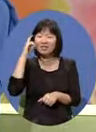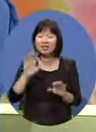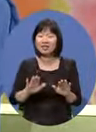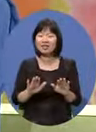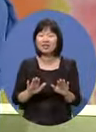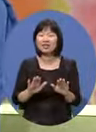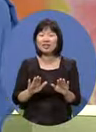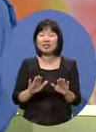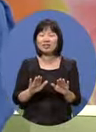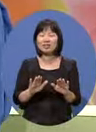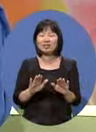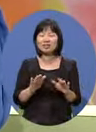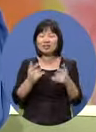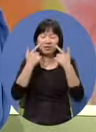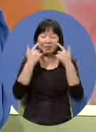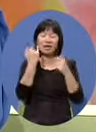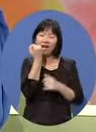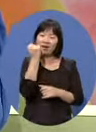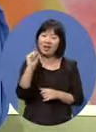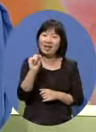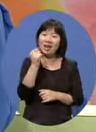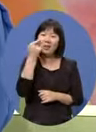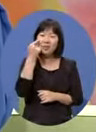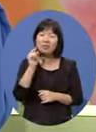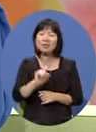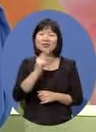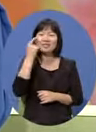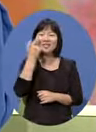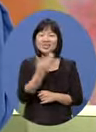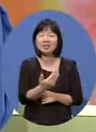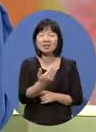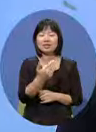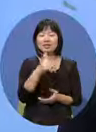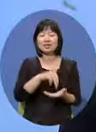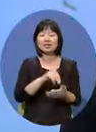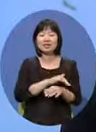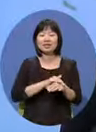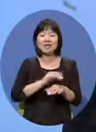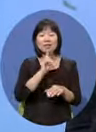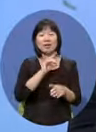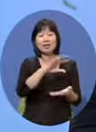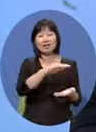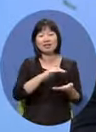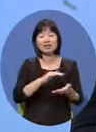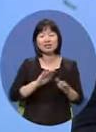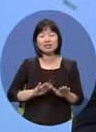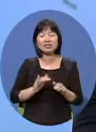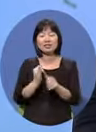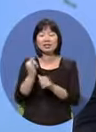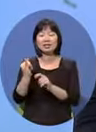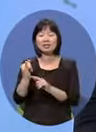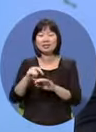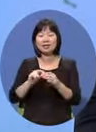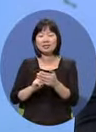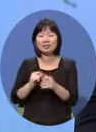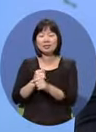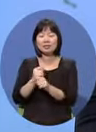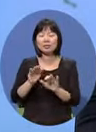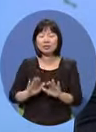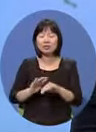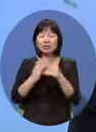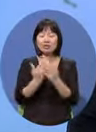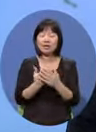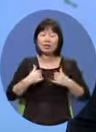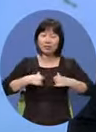아예 여기서 그냥 딱 세기를 박죠 우리가. 네. 어떠세요? 그 부분에서 얘기를 잘 해주셔야 우리 한주희 씨가 이제 마음의 짐을 오늘로 정말